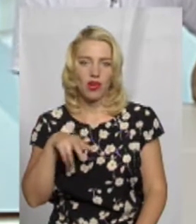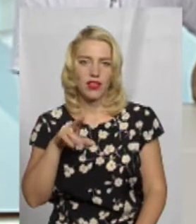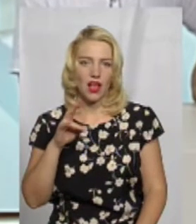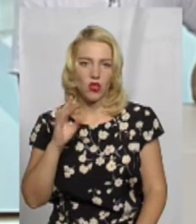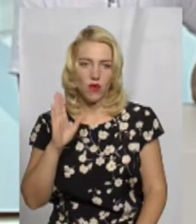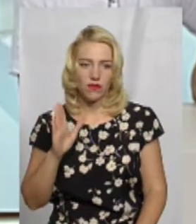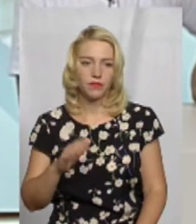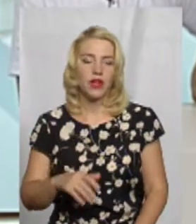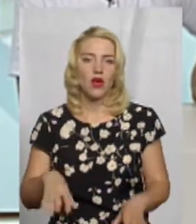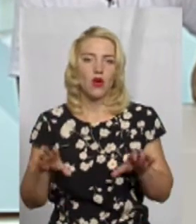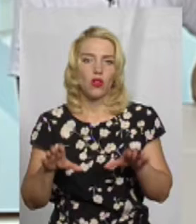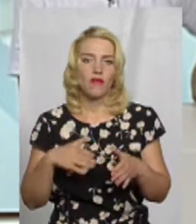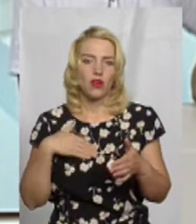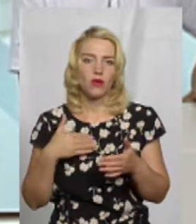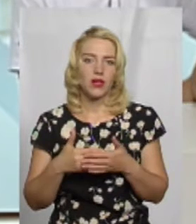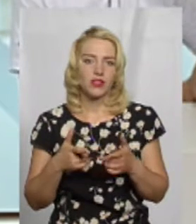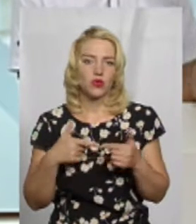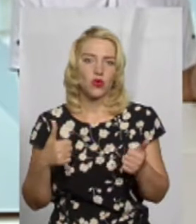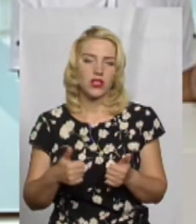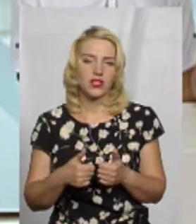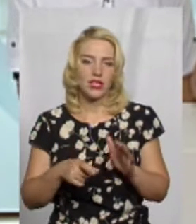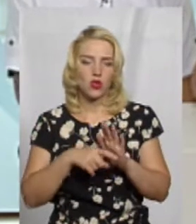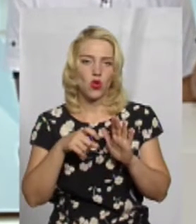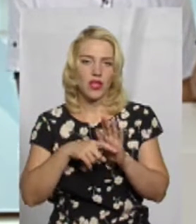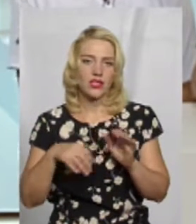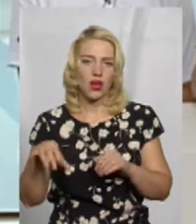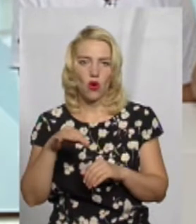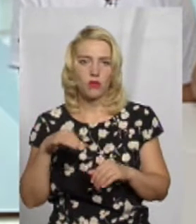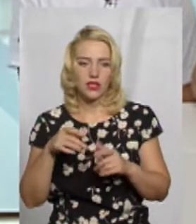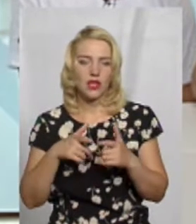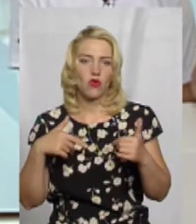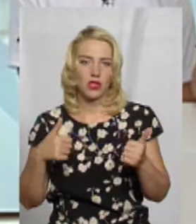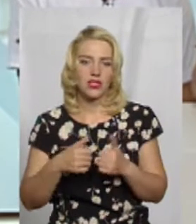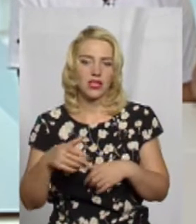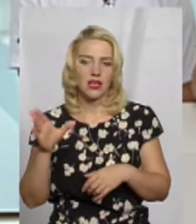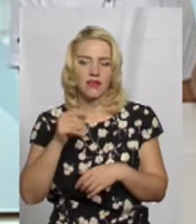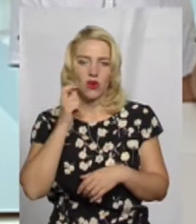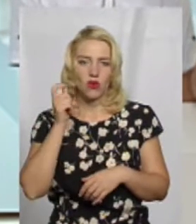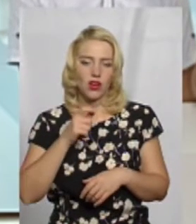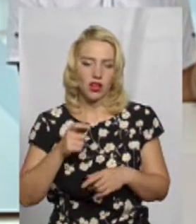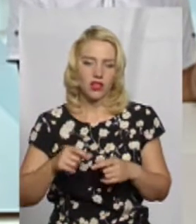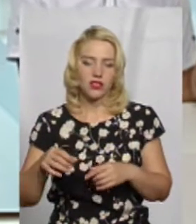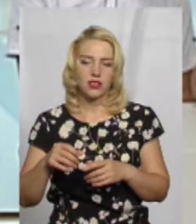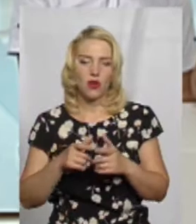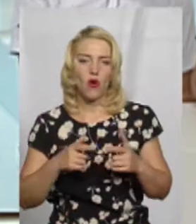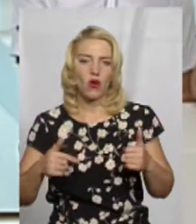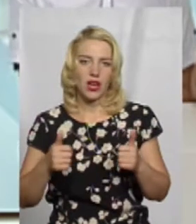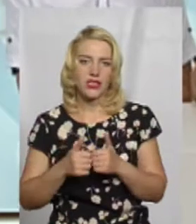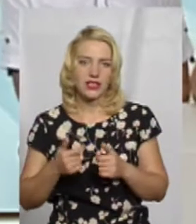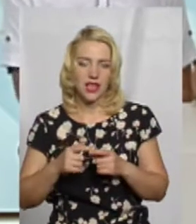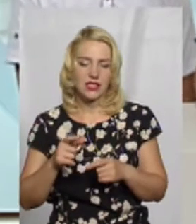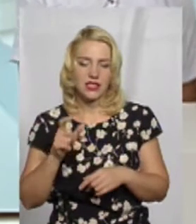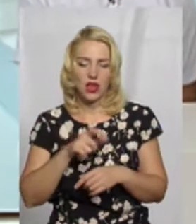вас. Голова громадської організації Донецька обласна організація Всеукраїнської організації «Союз організації людей